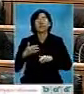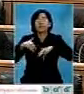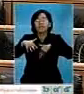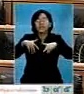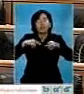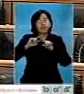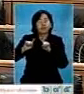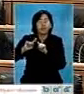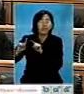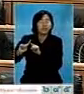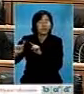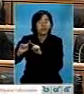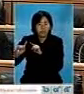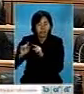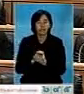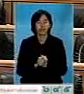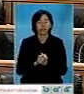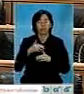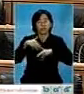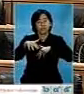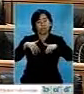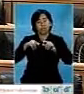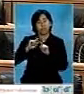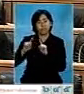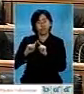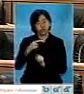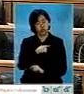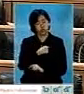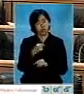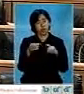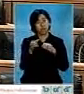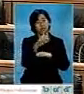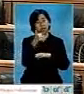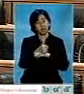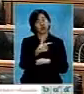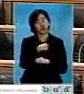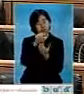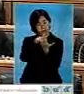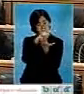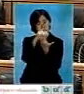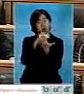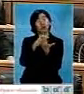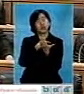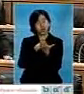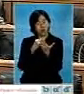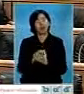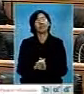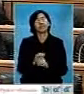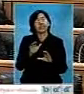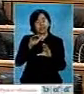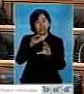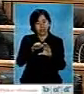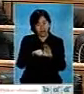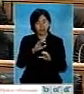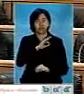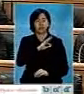ชนที่นิยมชื่นชมในนโยบายของพรรคก็เป็นสมาชิกพรรคบาง